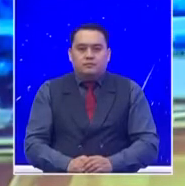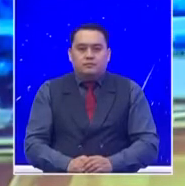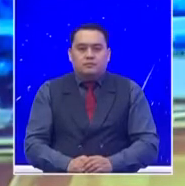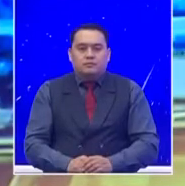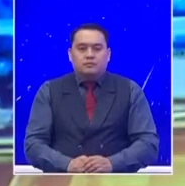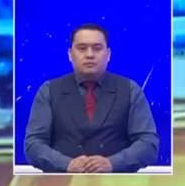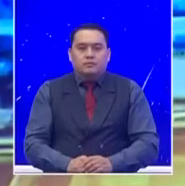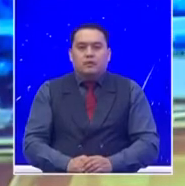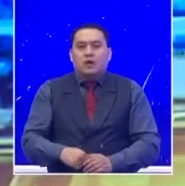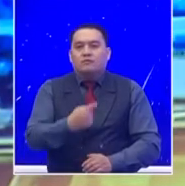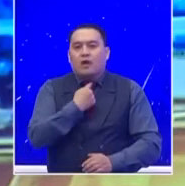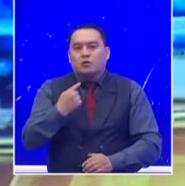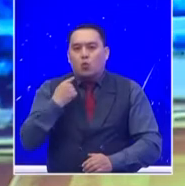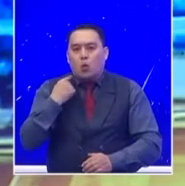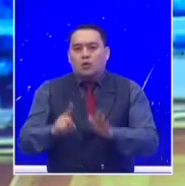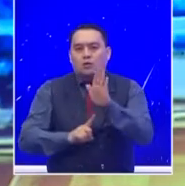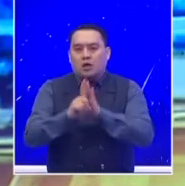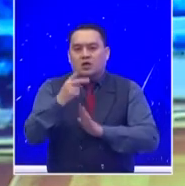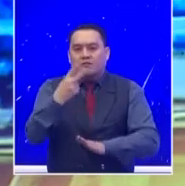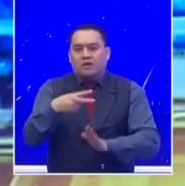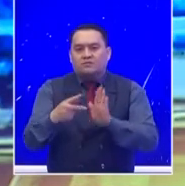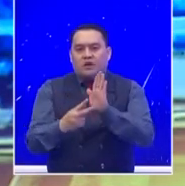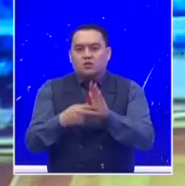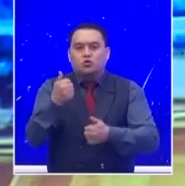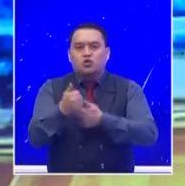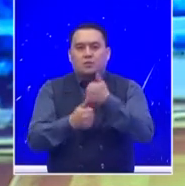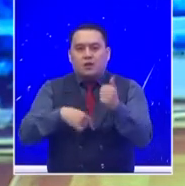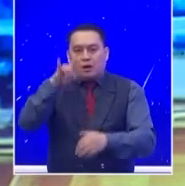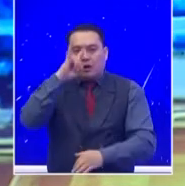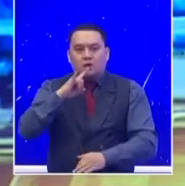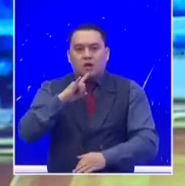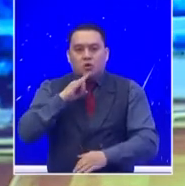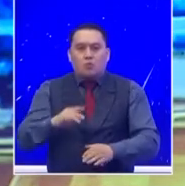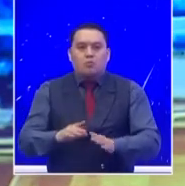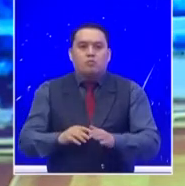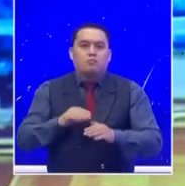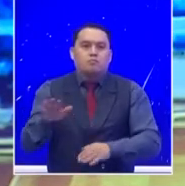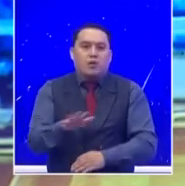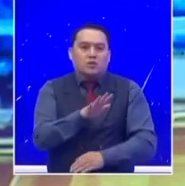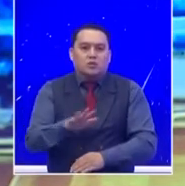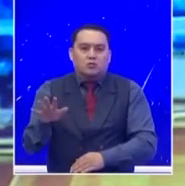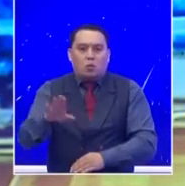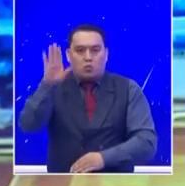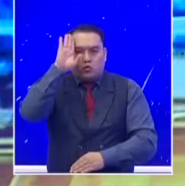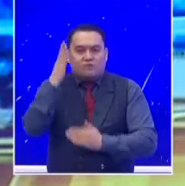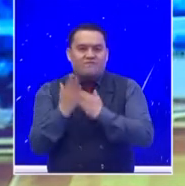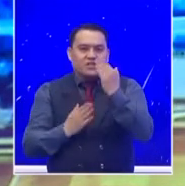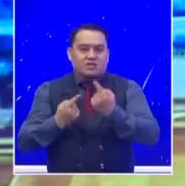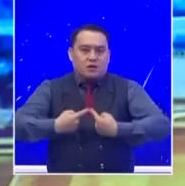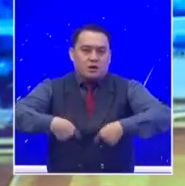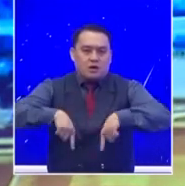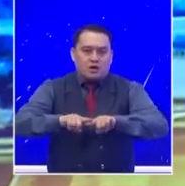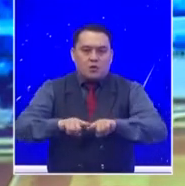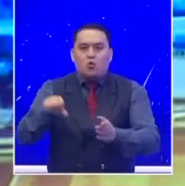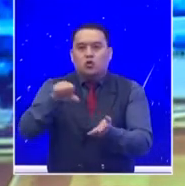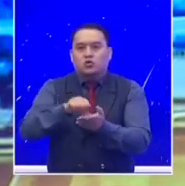Быстрее, выше, сильнее. В Талдыкургане стартовал 28-й чемпионат Республики Казахстан по баскетболу среди мужских команд высшей лиги.